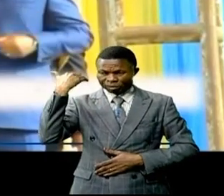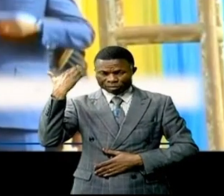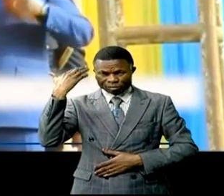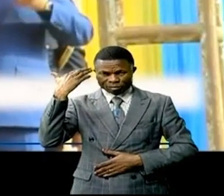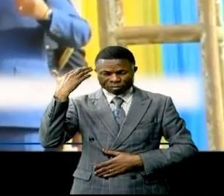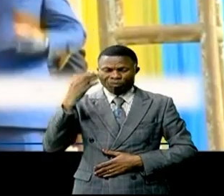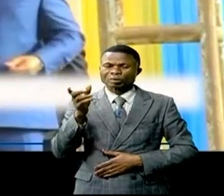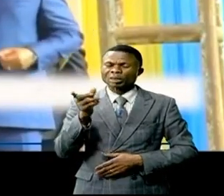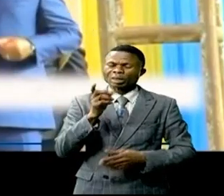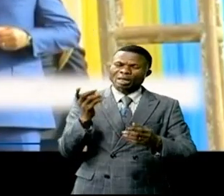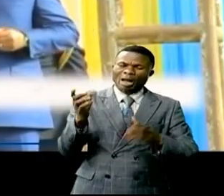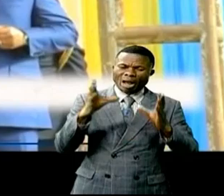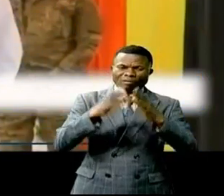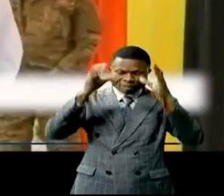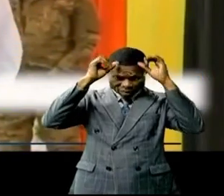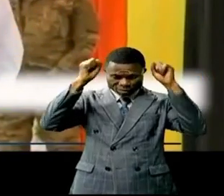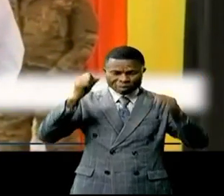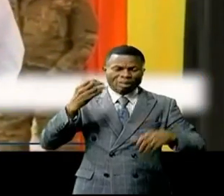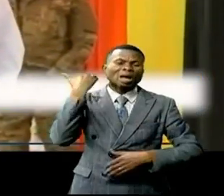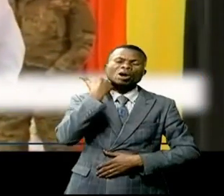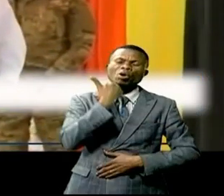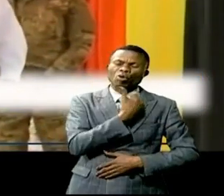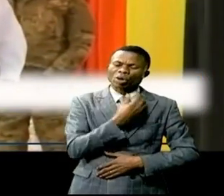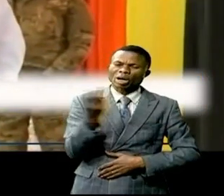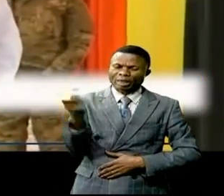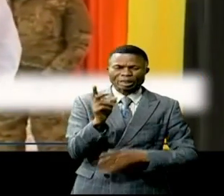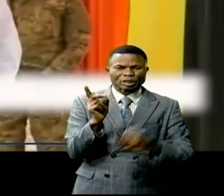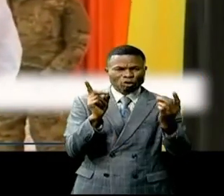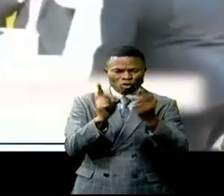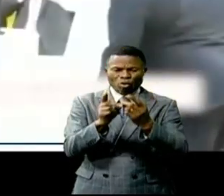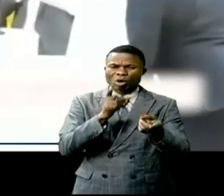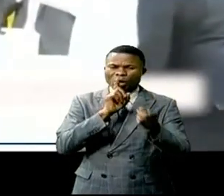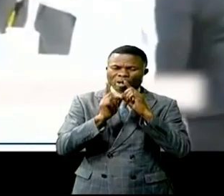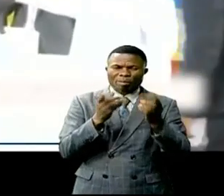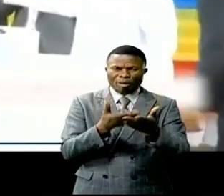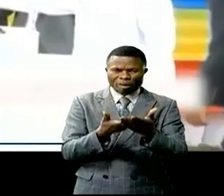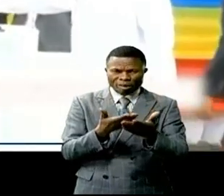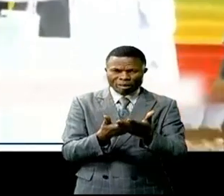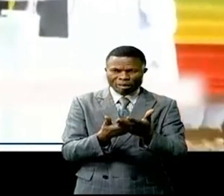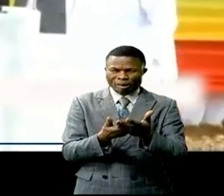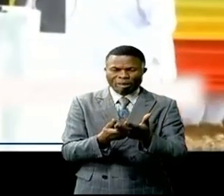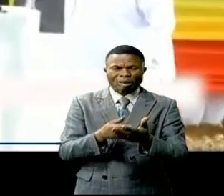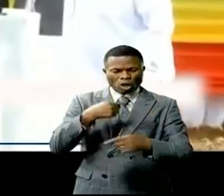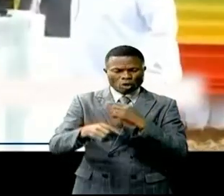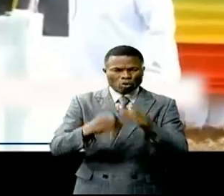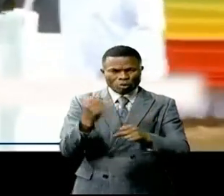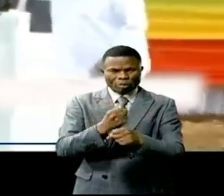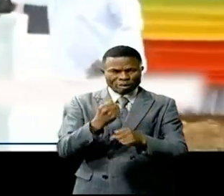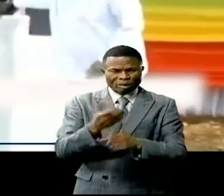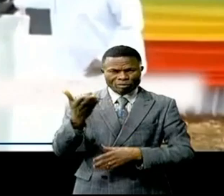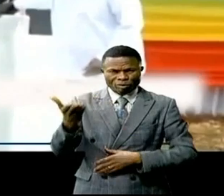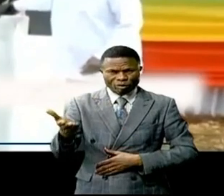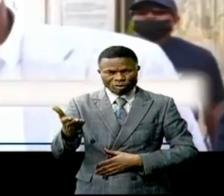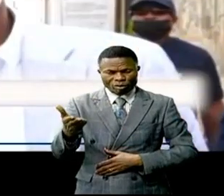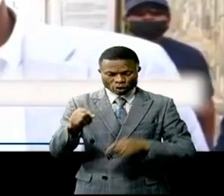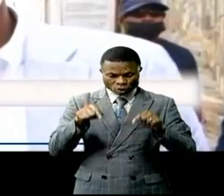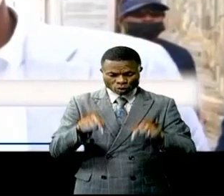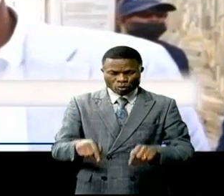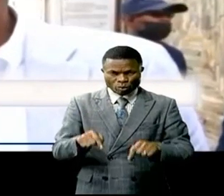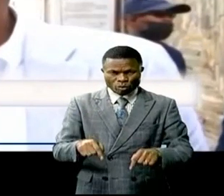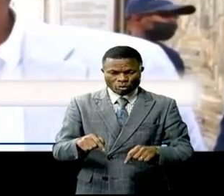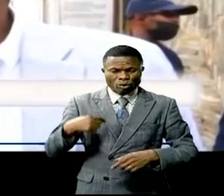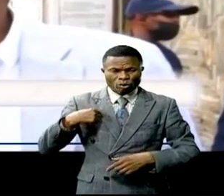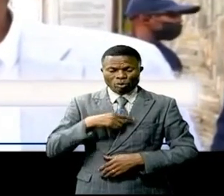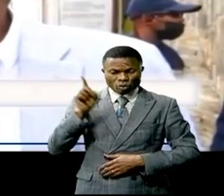Félix-Antoine Tshisekedi et le président Yoweri Museveni, ils ont lancé les travaux à Kasindi, mais aujourd'hui nous